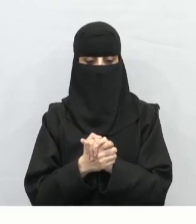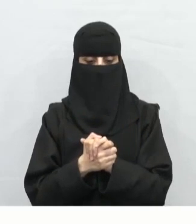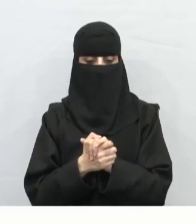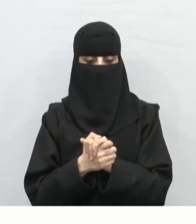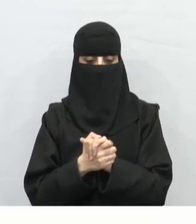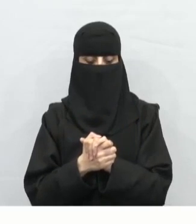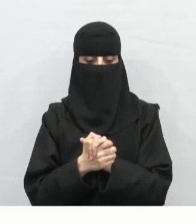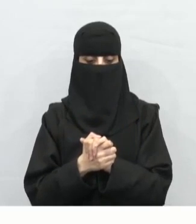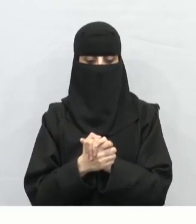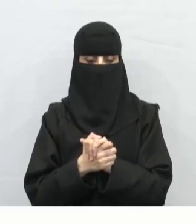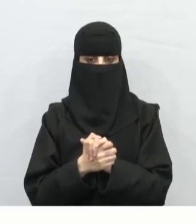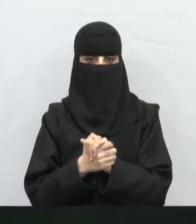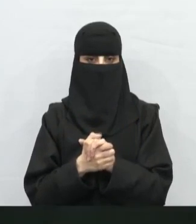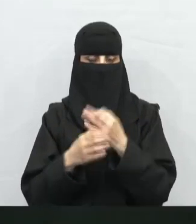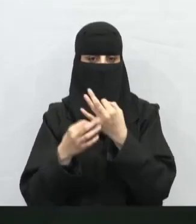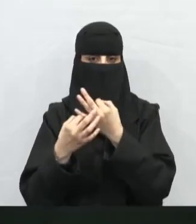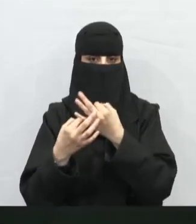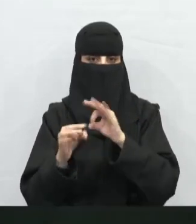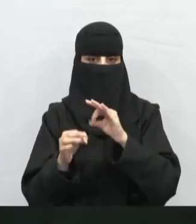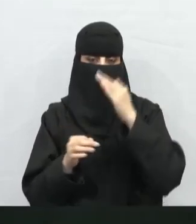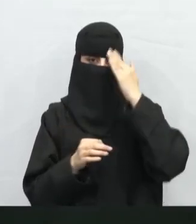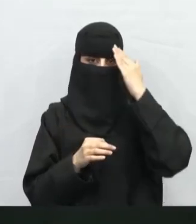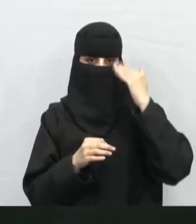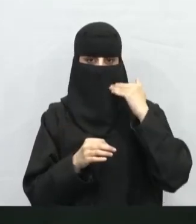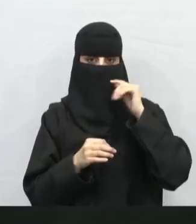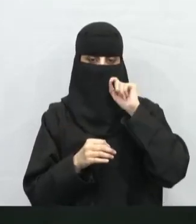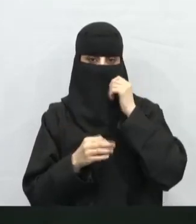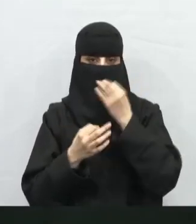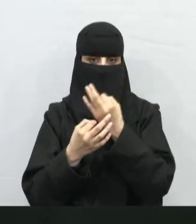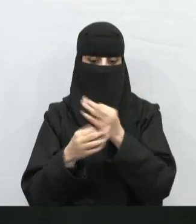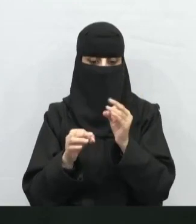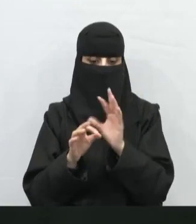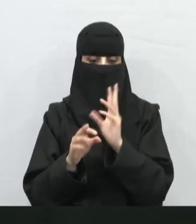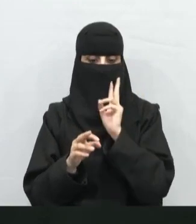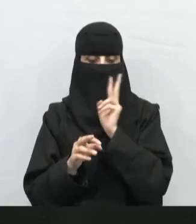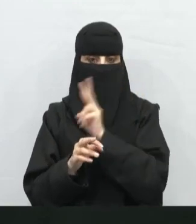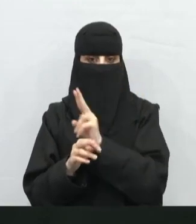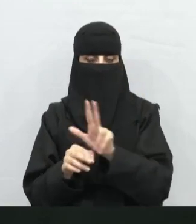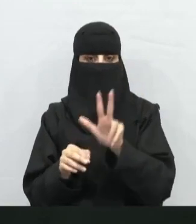ما رايكم احبابي الطلاب والطالبات في هذه الكلمه